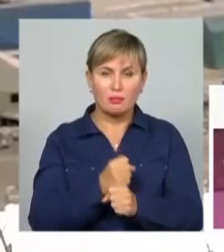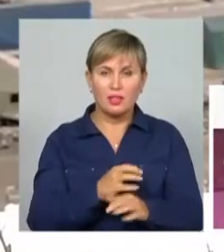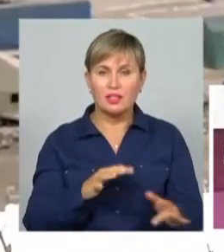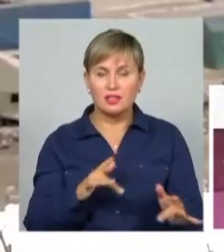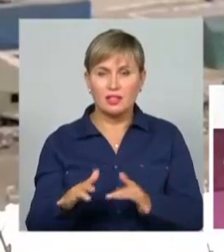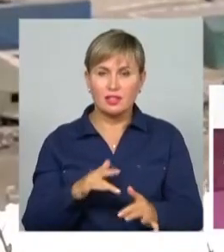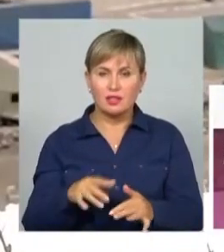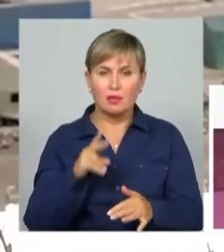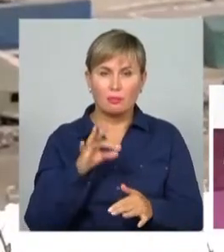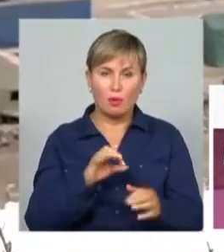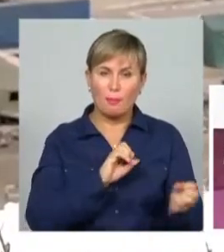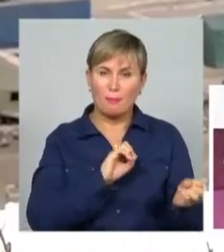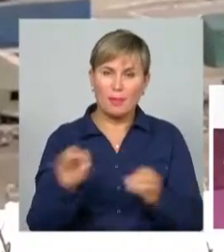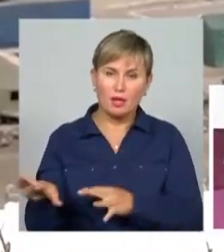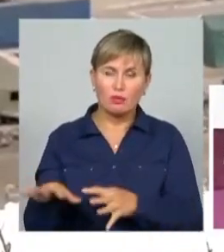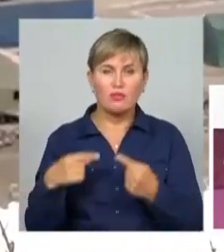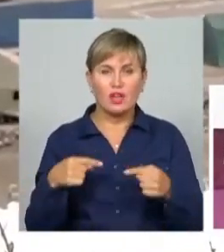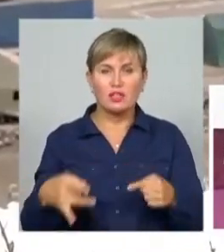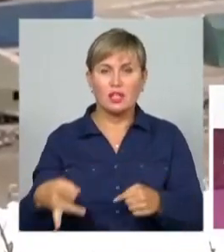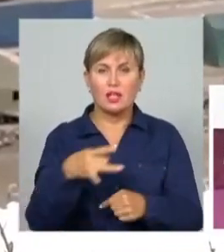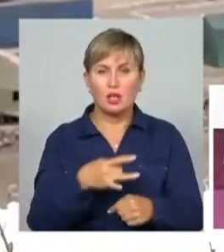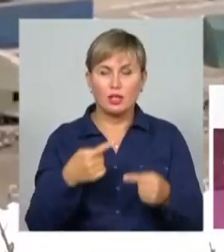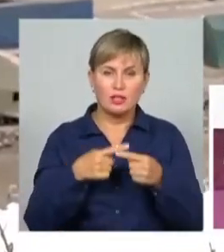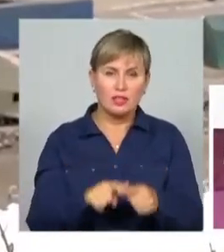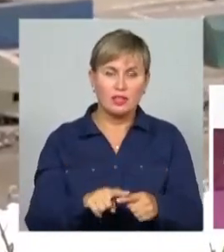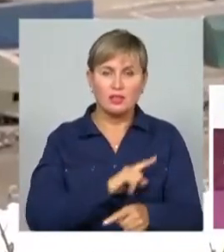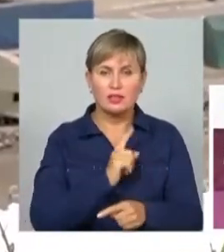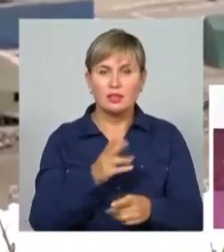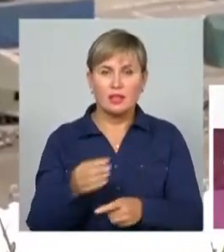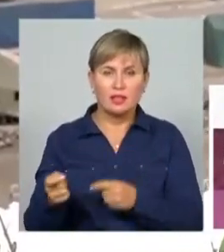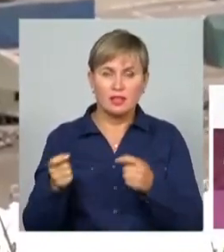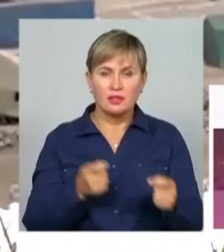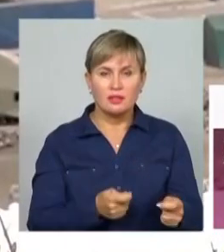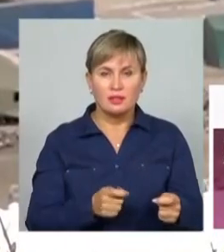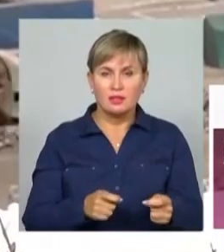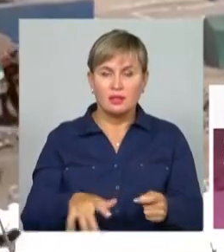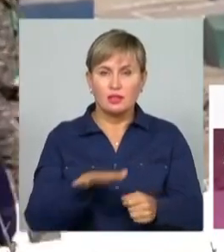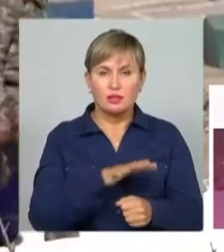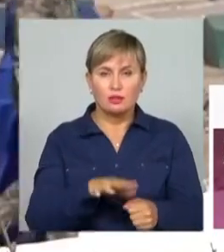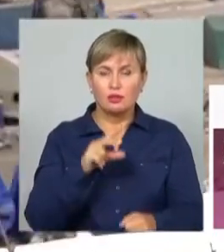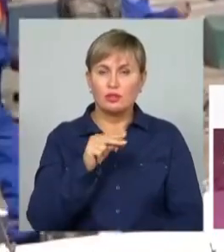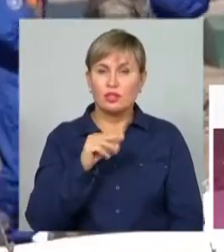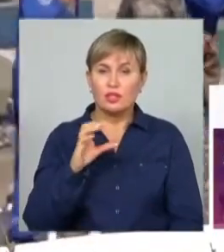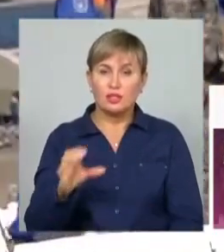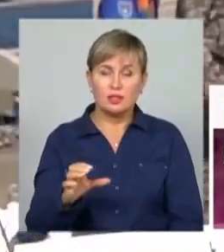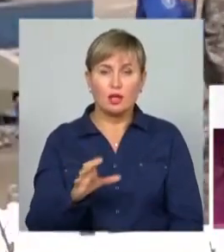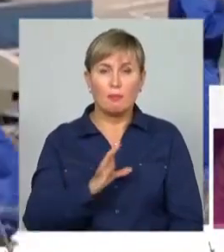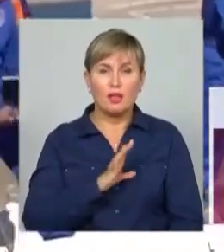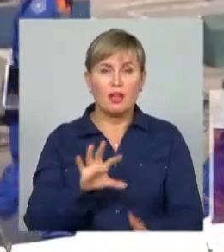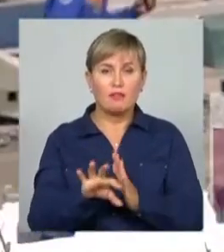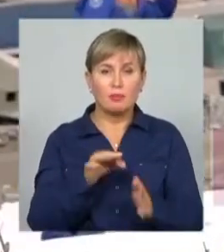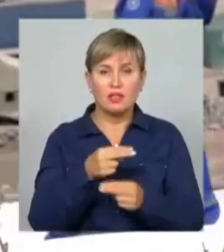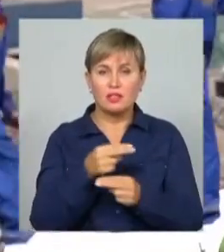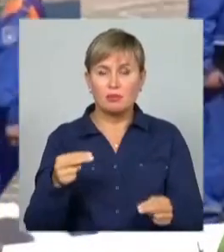действия по погрузке в разных регионах техники и сил для доставки непосредственно в зону чрезвычайной ситуации. Была выбрана